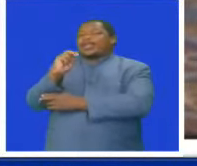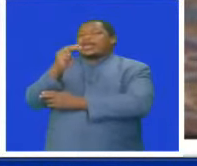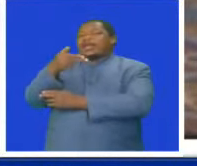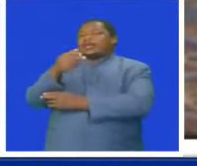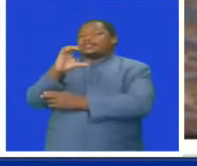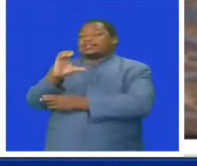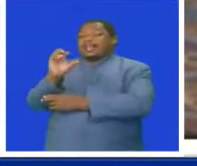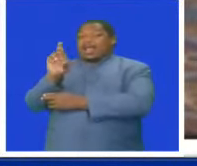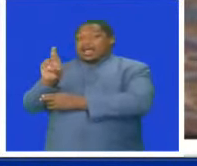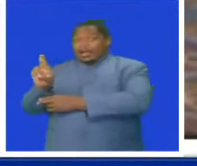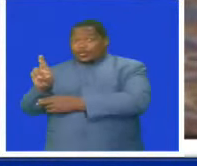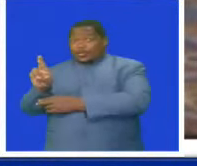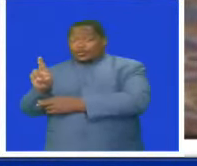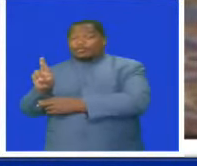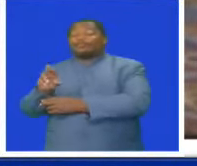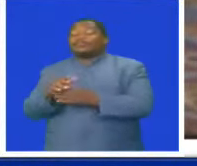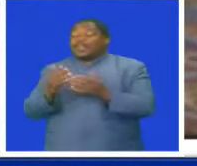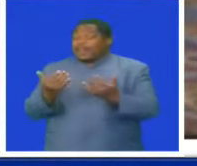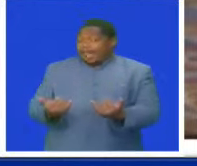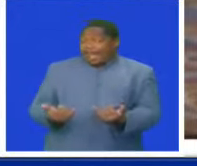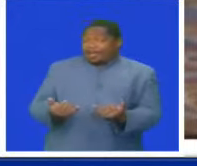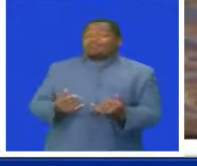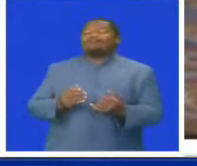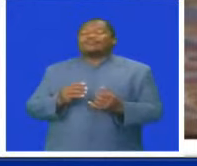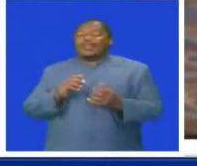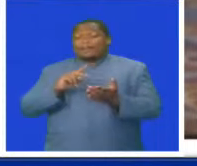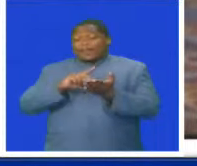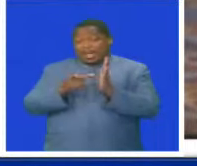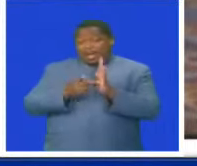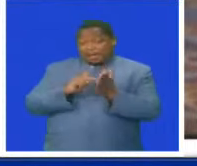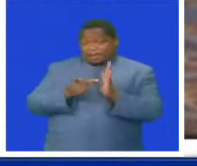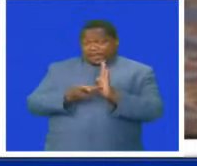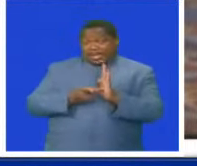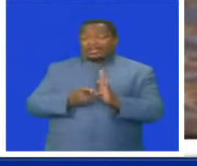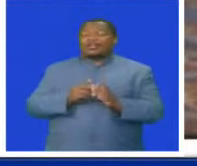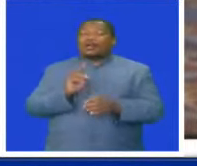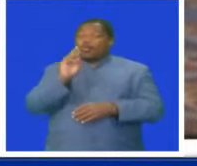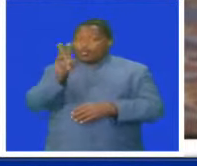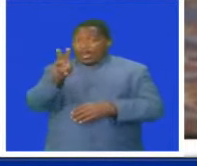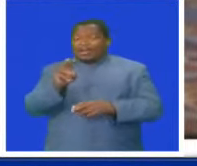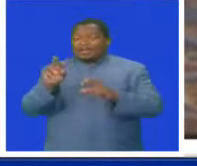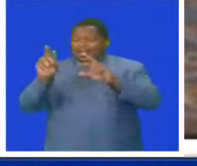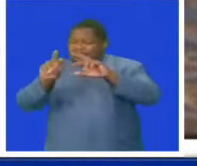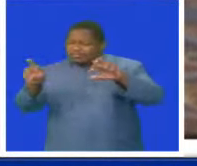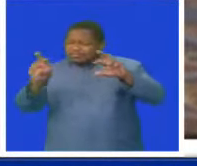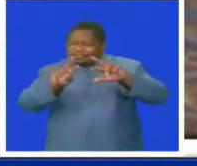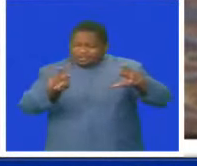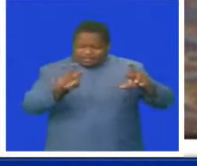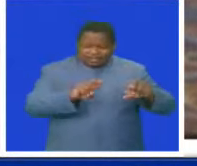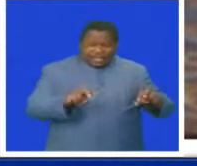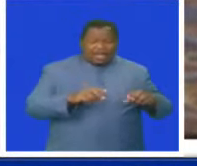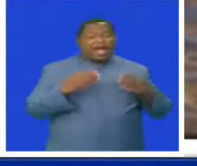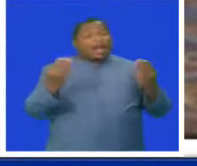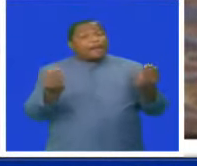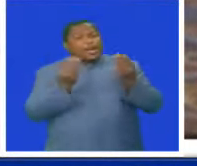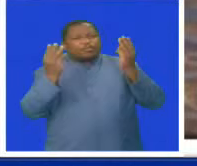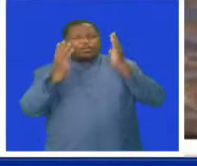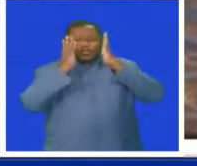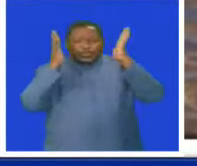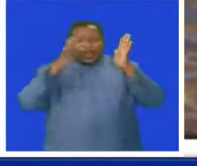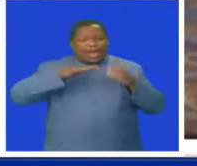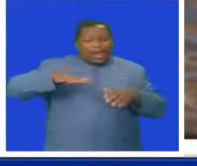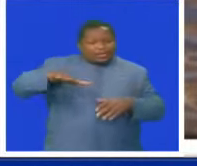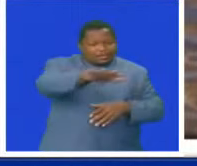sitadi lesithide lesitawubuka ukuthi bantu laba stateless kangwane bangakanani sevele kucaliwe ke